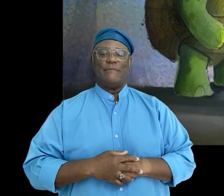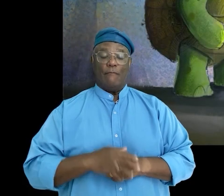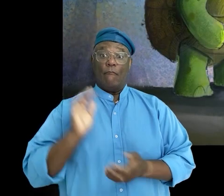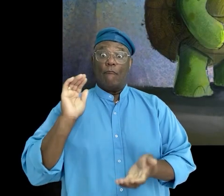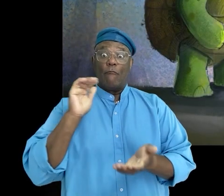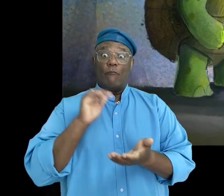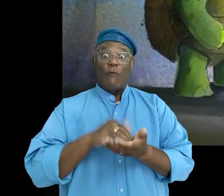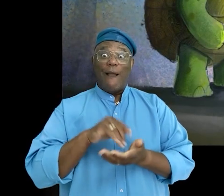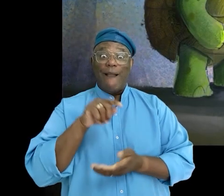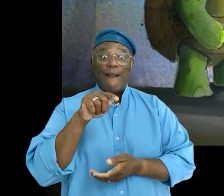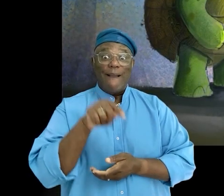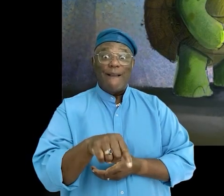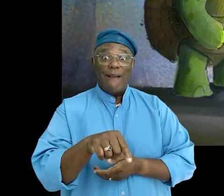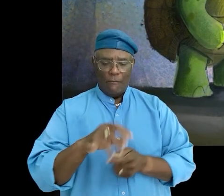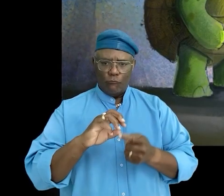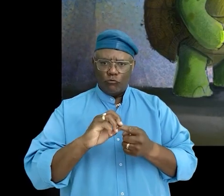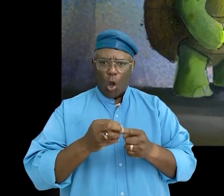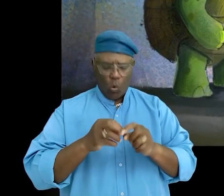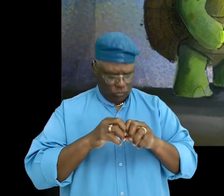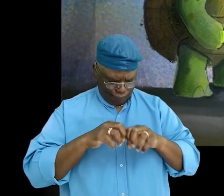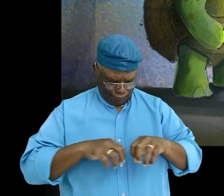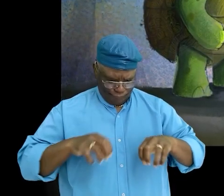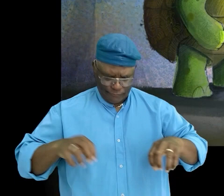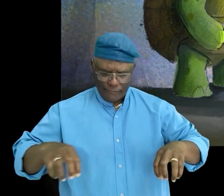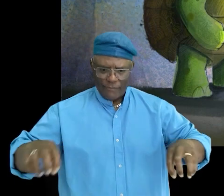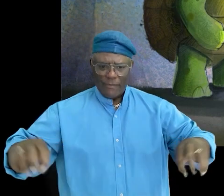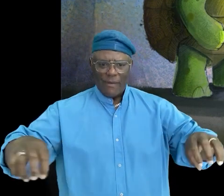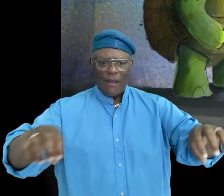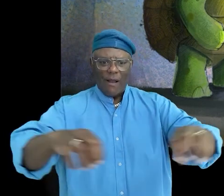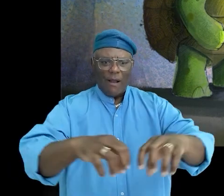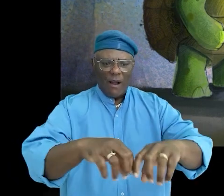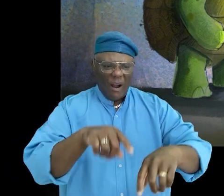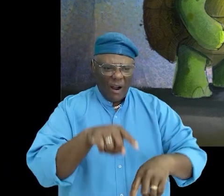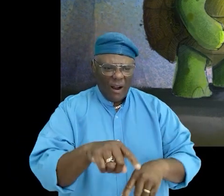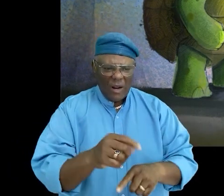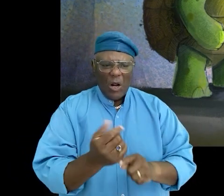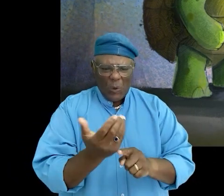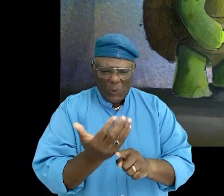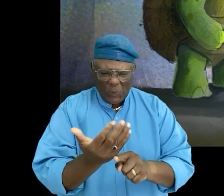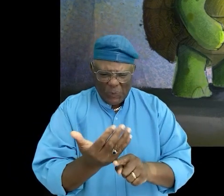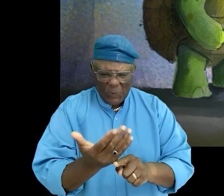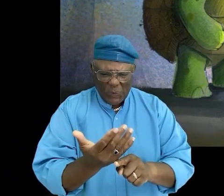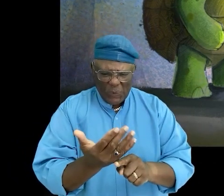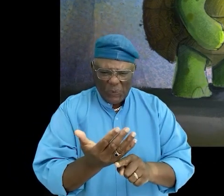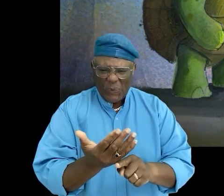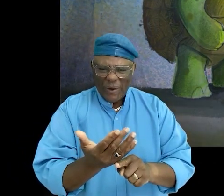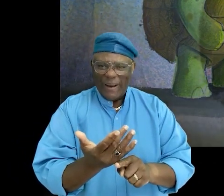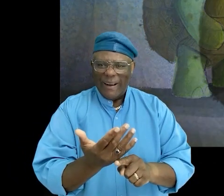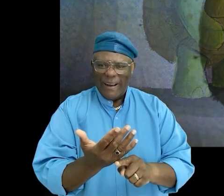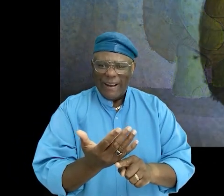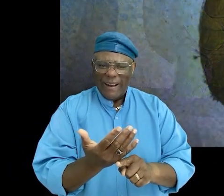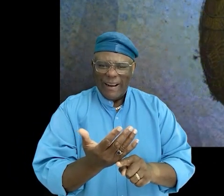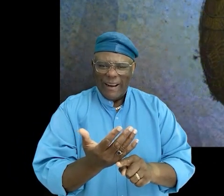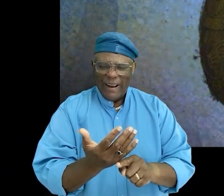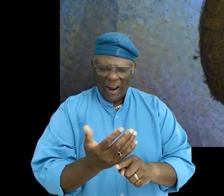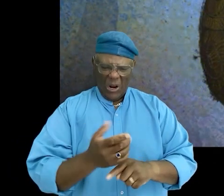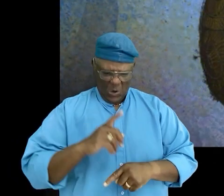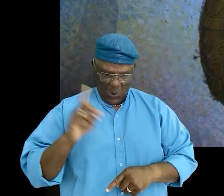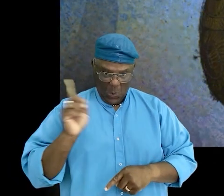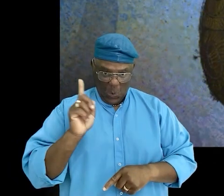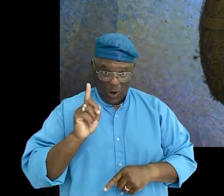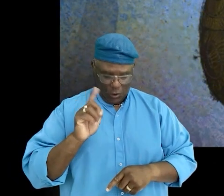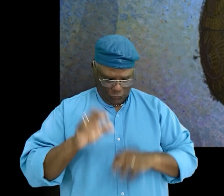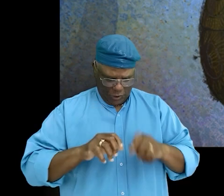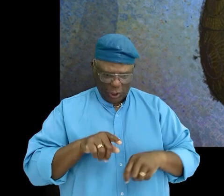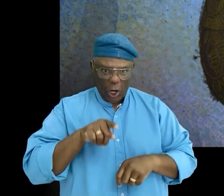Pan gyheiddodd hi, daeth o hyd i gylch o gerrig gyda un fflam y tu mewn i'r cylch. Pa griadur